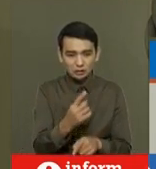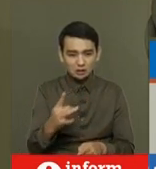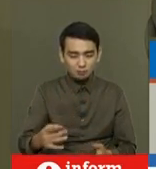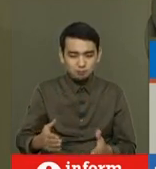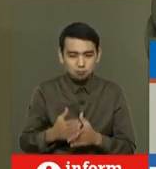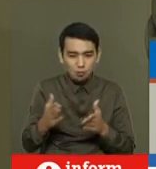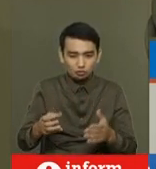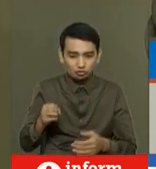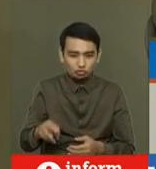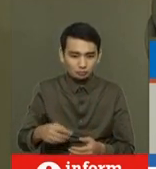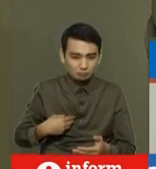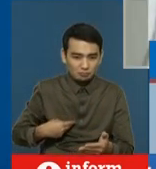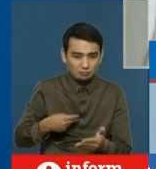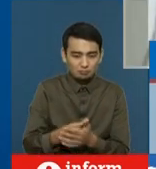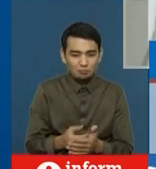чем остальные жители Абая.